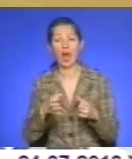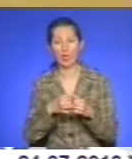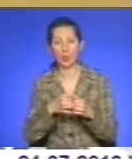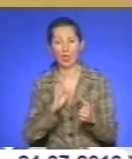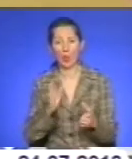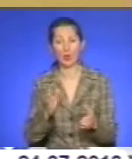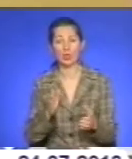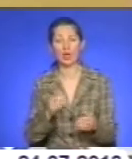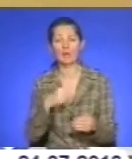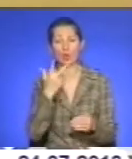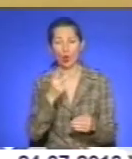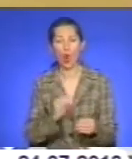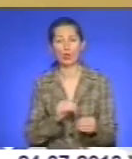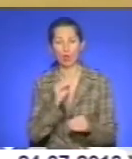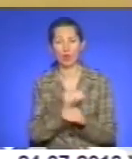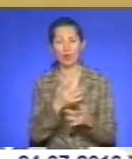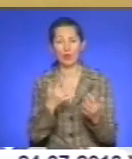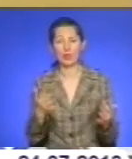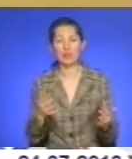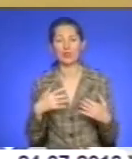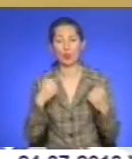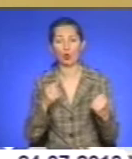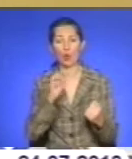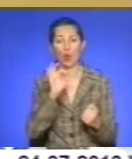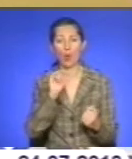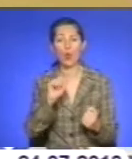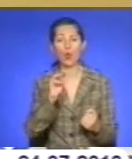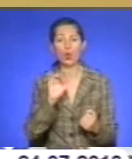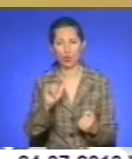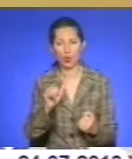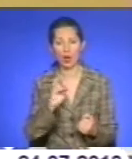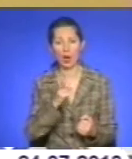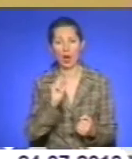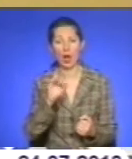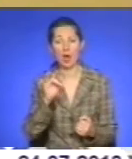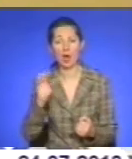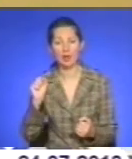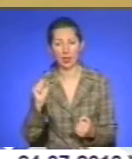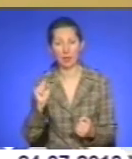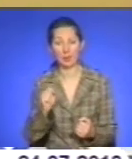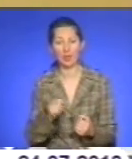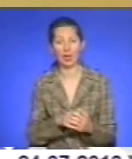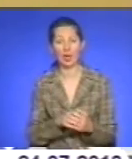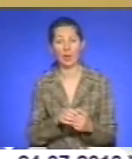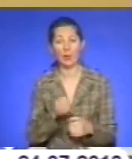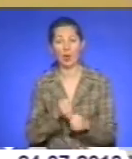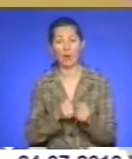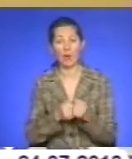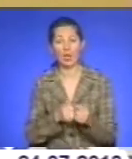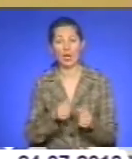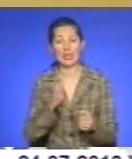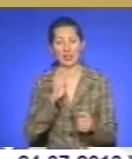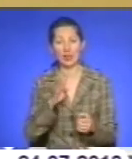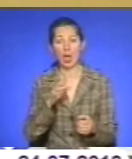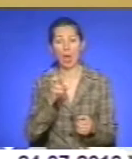3 додаткових видах спорту. Це ушу, карате, каноє-марафон. І четвертий – це боулінг. Ушу в нас